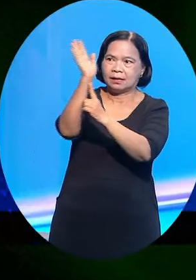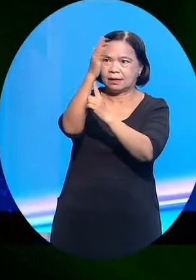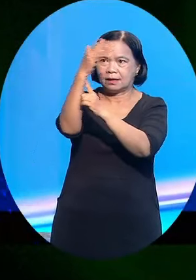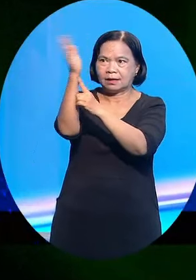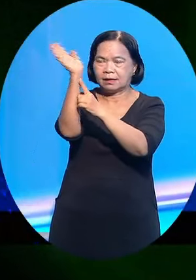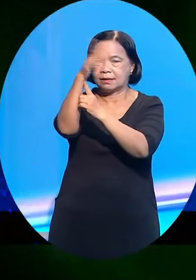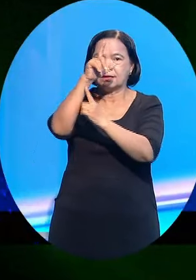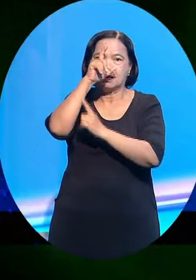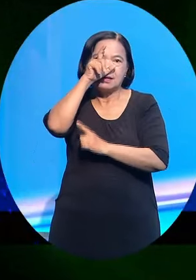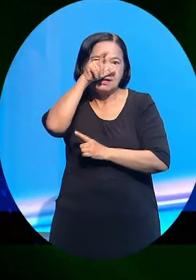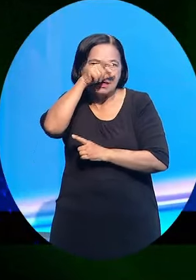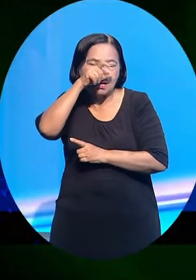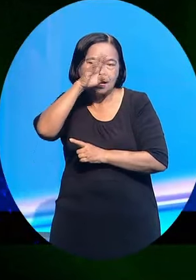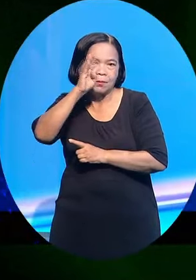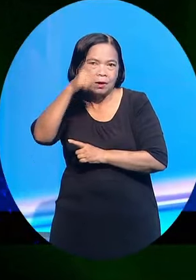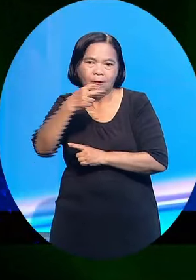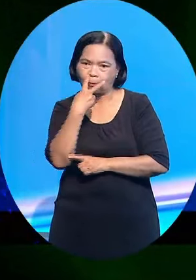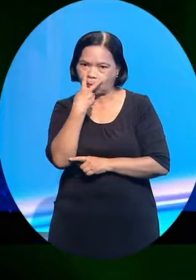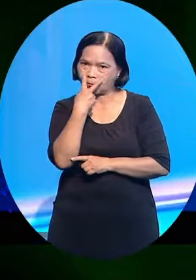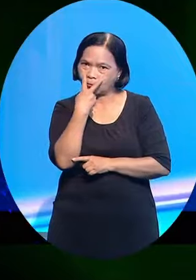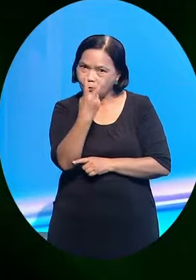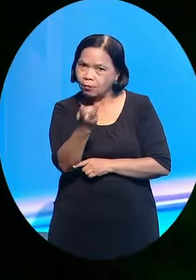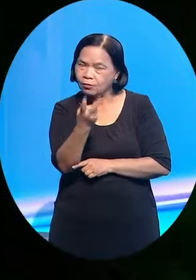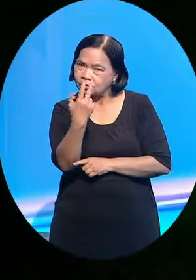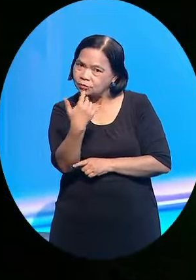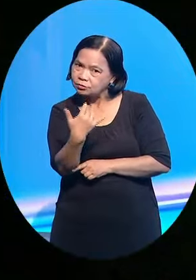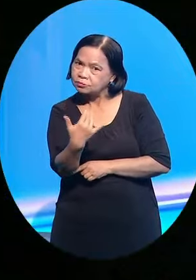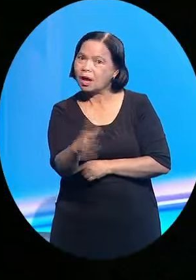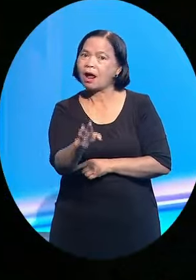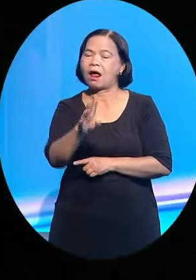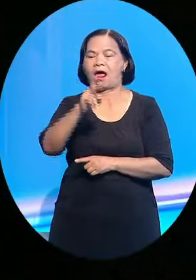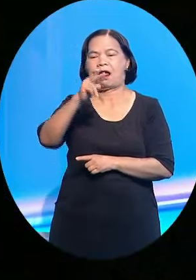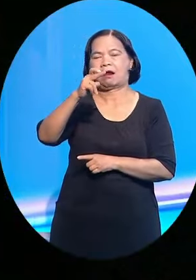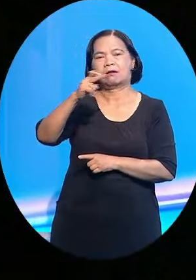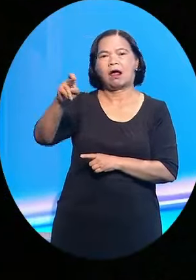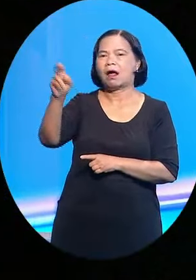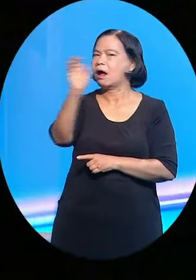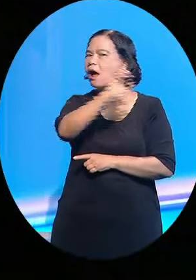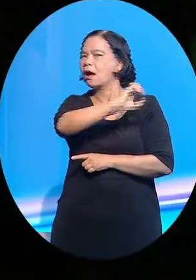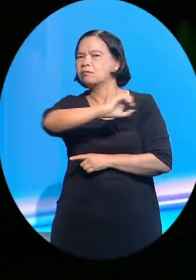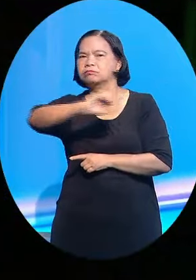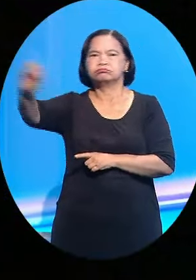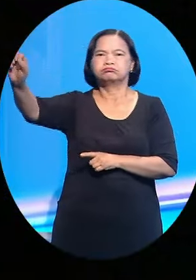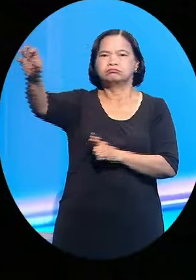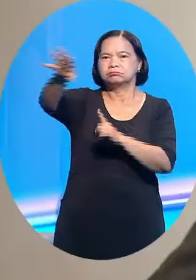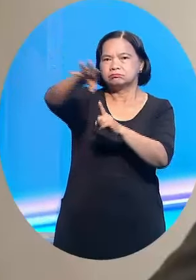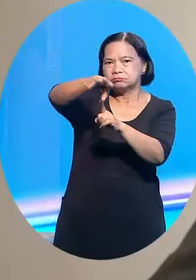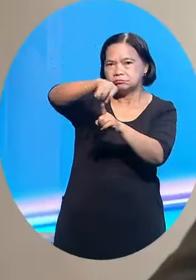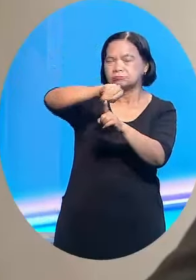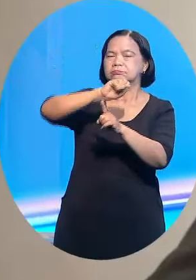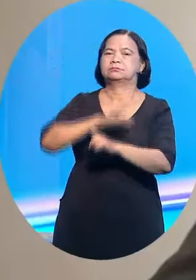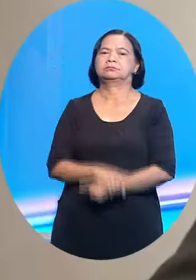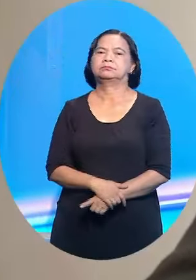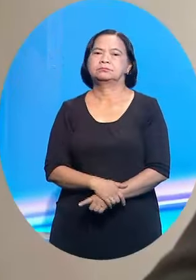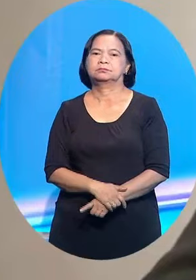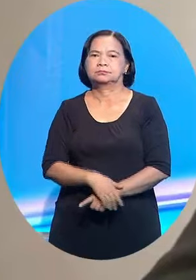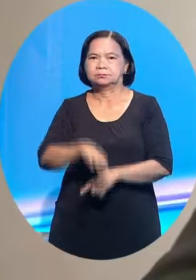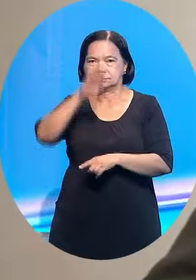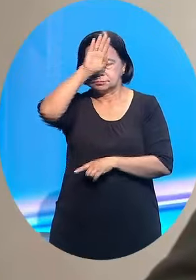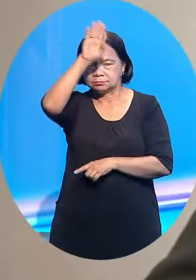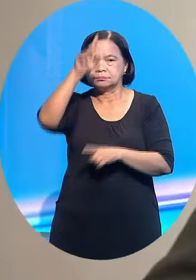góc độ pháp lý, Bakhmut đã bị kiểm soát. Reuters cho biết không thể xác minh độc lập các thông tin này. Cùng ngày, Tổng